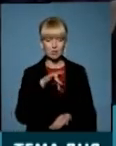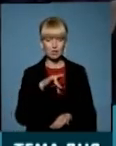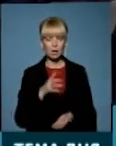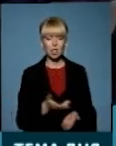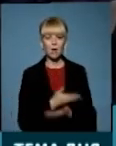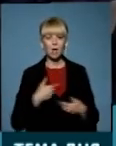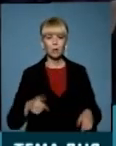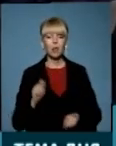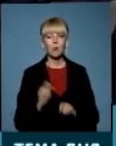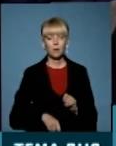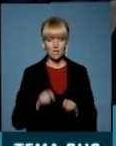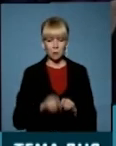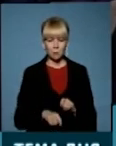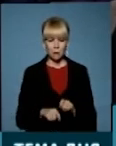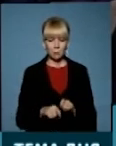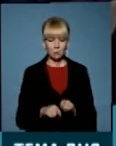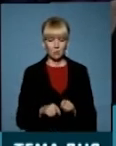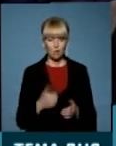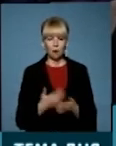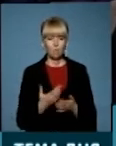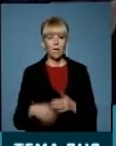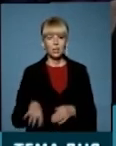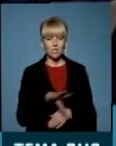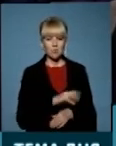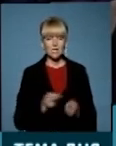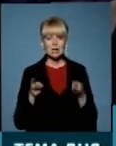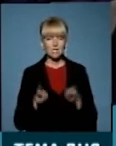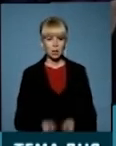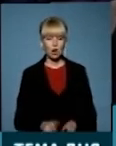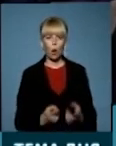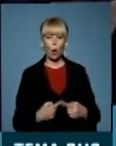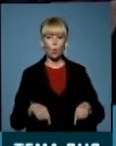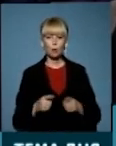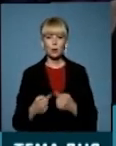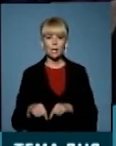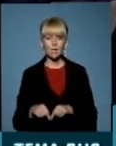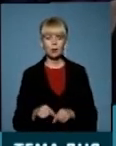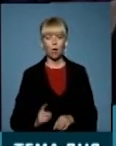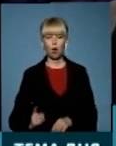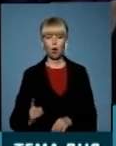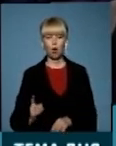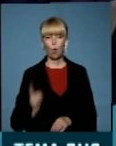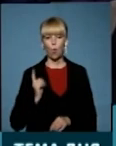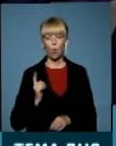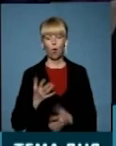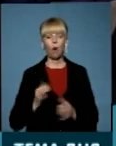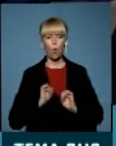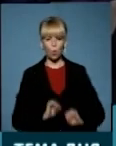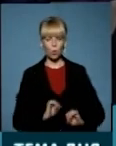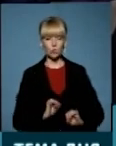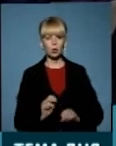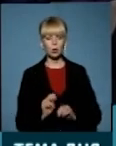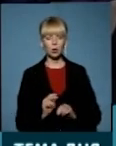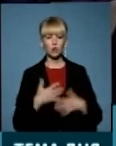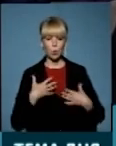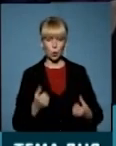ми перевірили майже всі. Залишилися об'єкти охорони здоров'я з стаціонарним лікуванням.